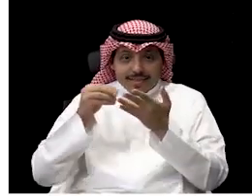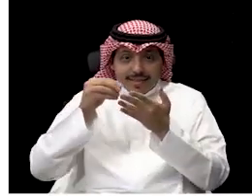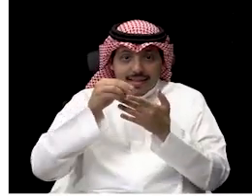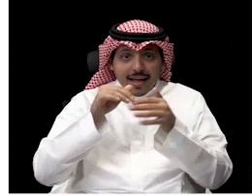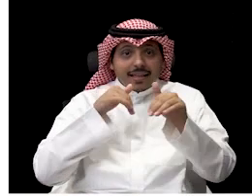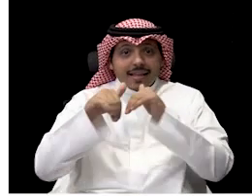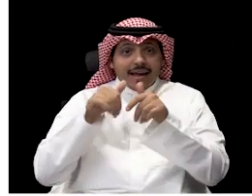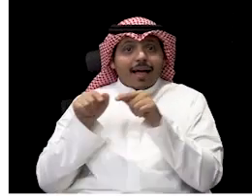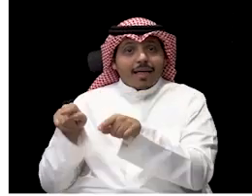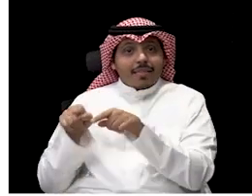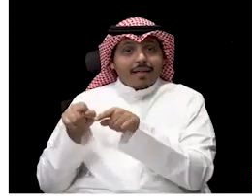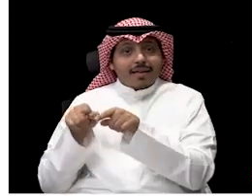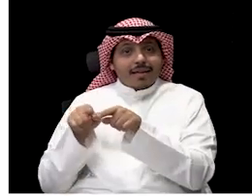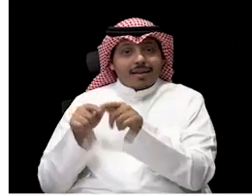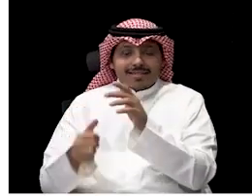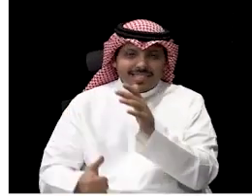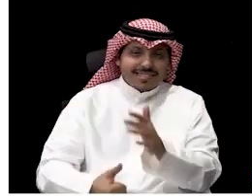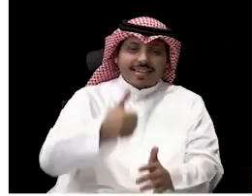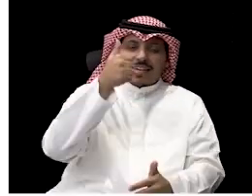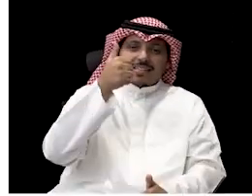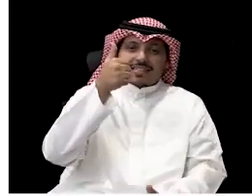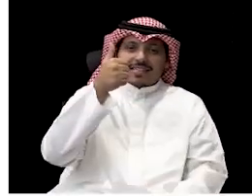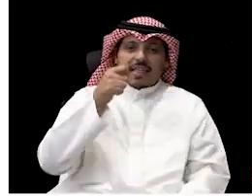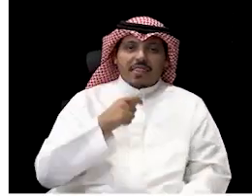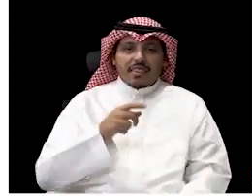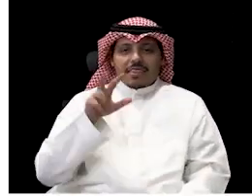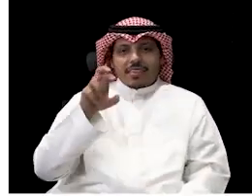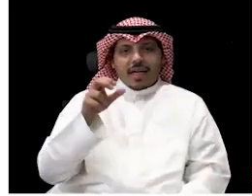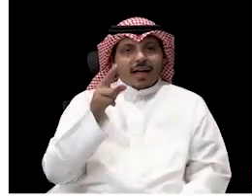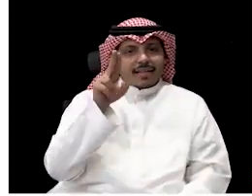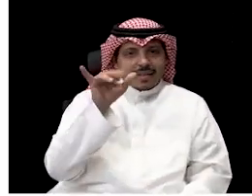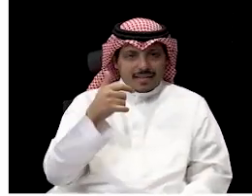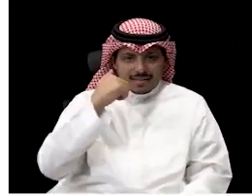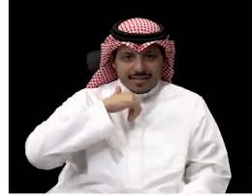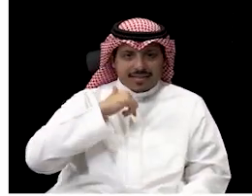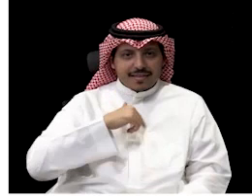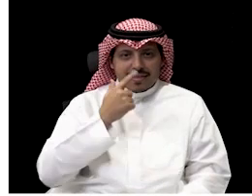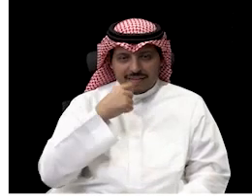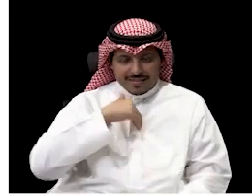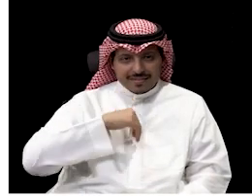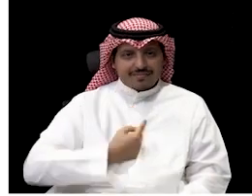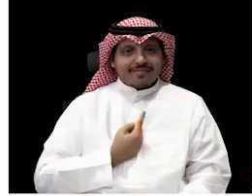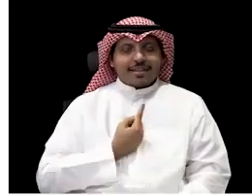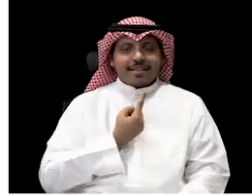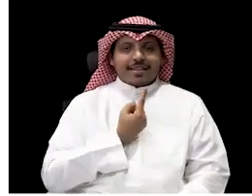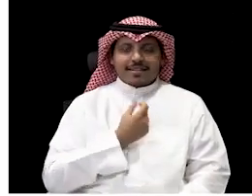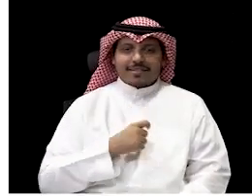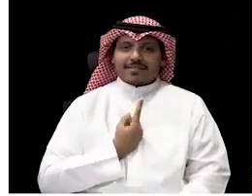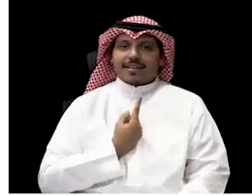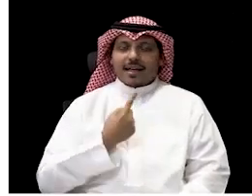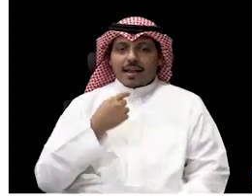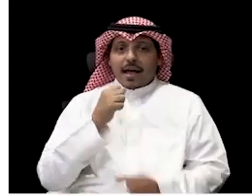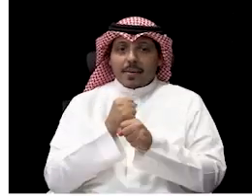عن طريقها إلى ماذا؟ إلى الإنجاز الذاتي. في البداية حالة داخلية، أي عمل ماذا؟ مستقل،